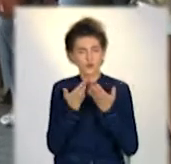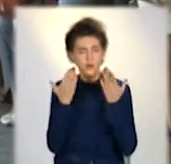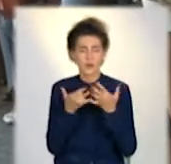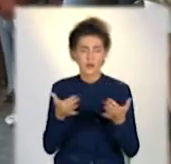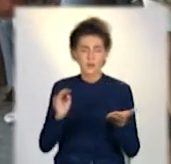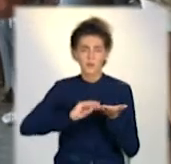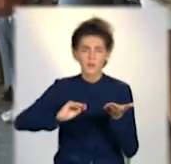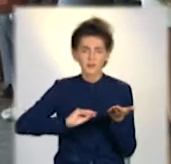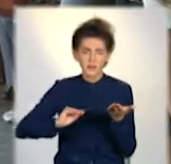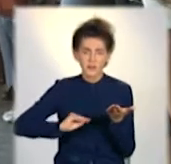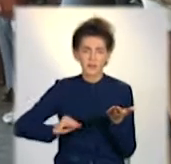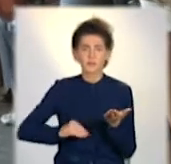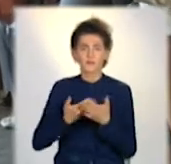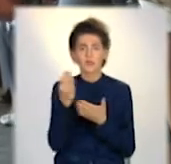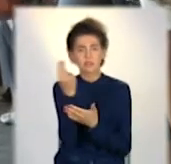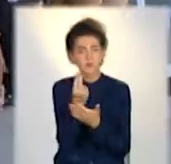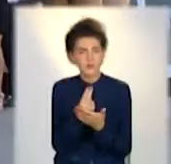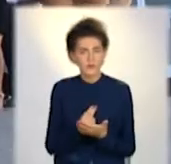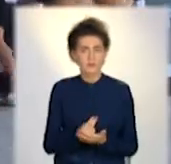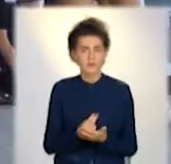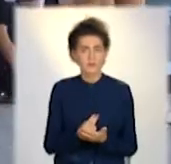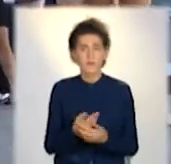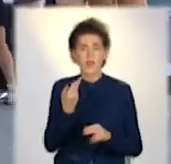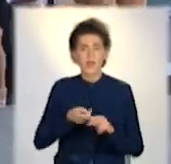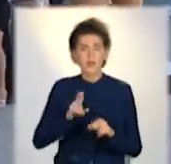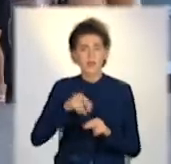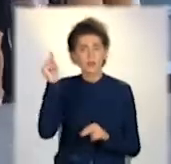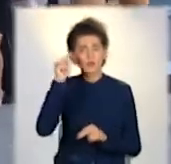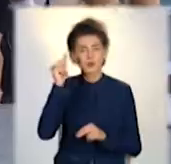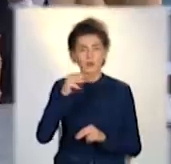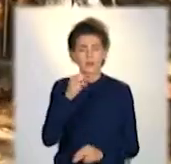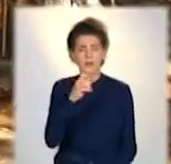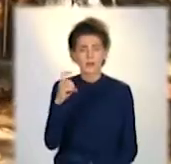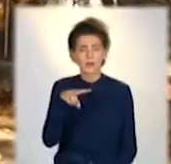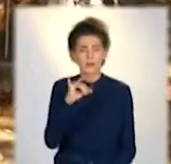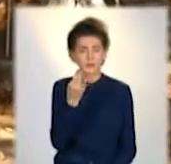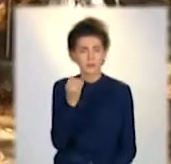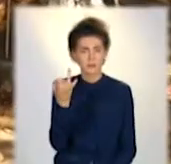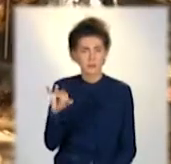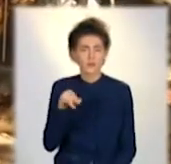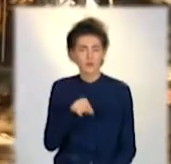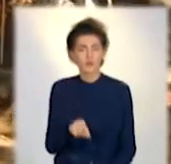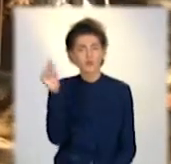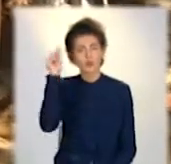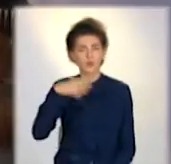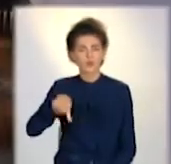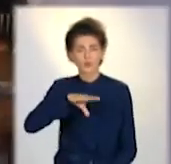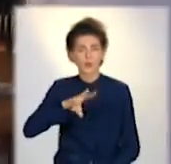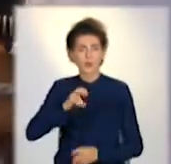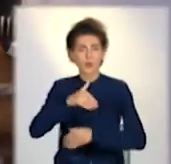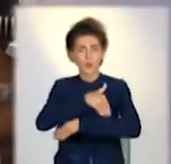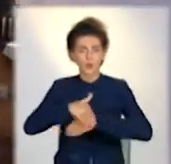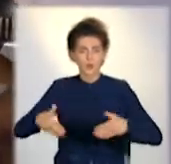8 – читати, писати, рисувати. А це учні Маріупольського технічного ліцею. Тут заняття на свіжому повітрі.